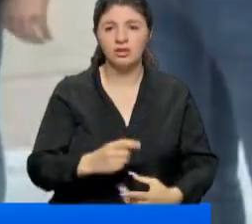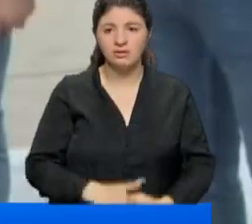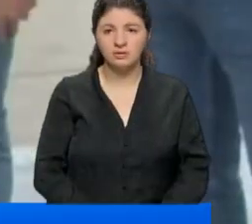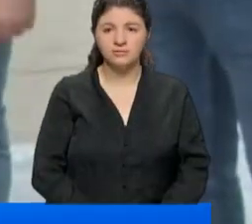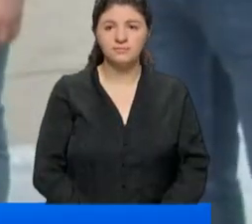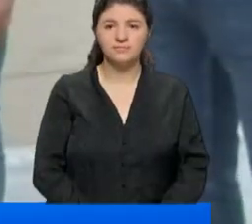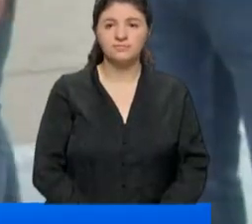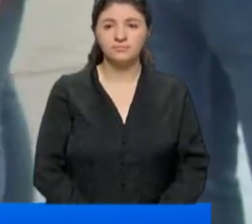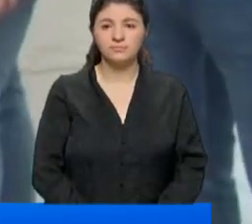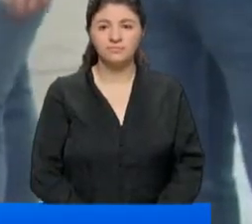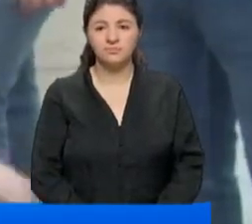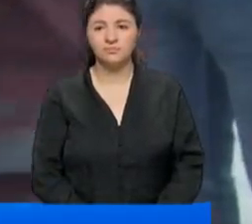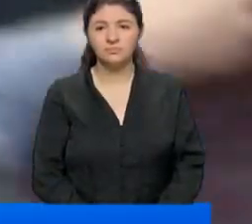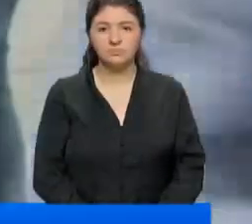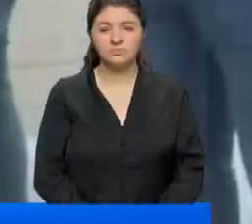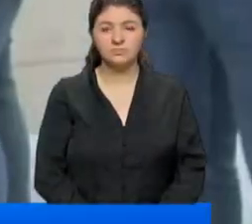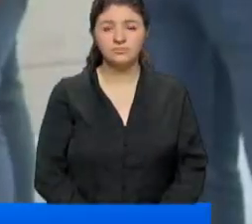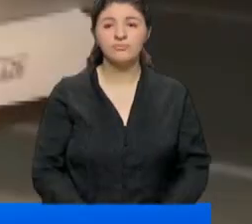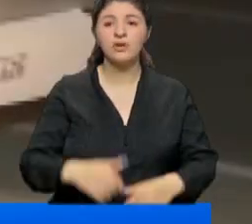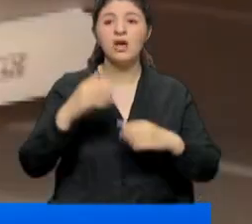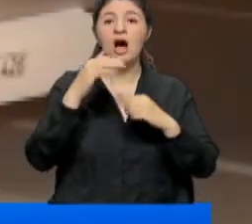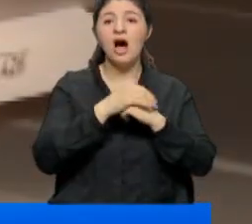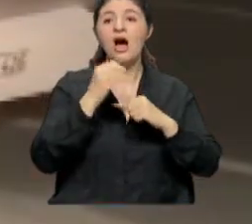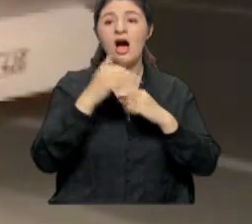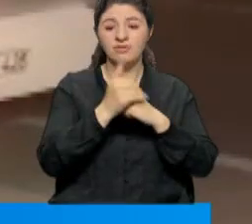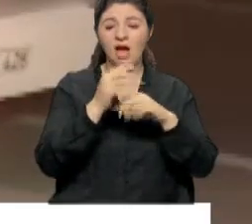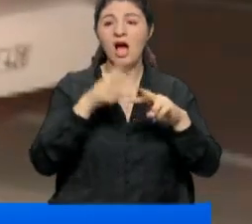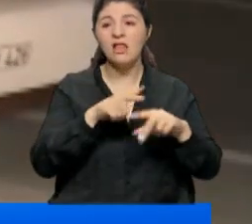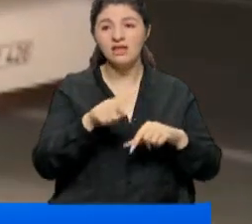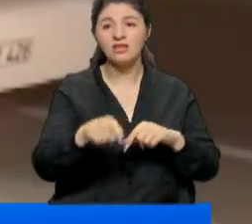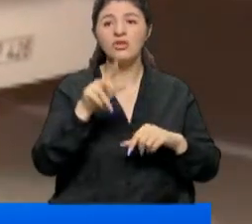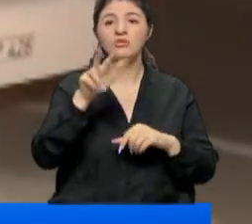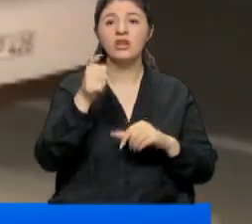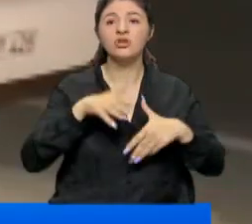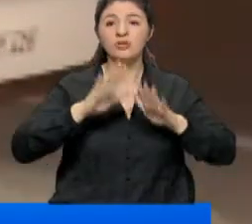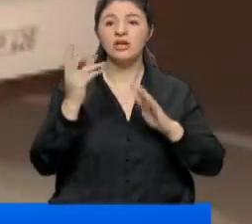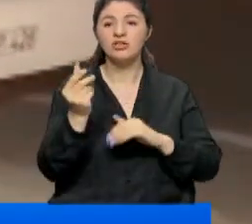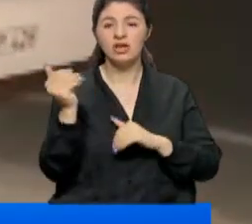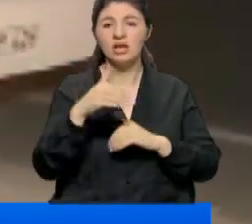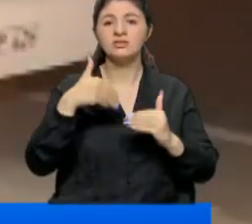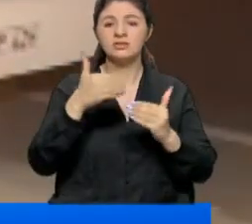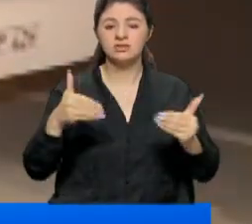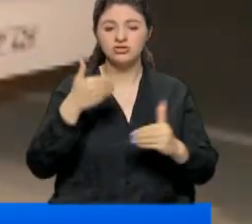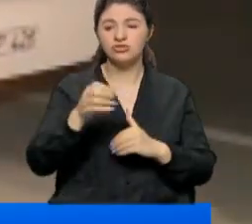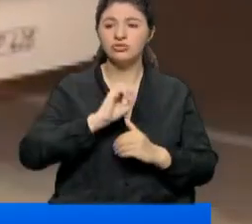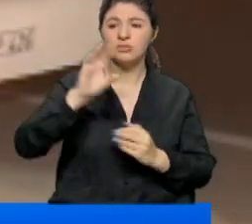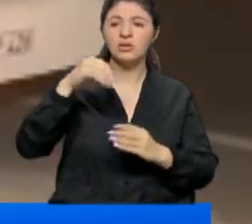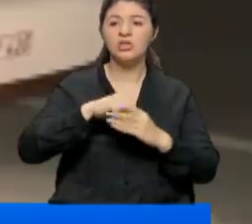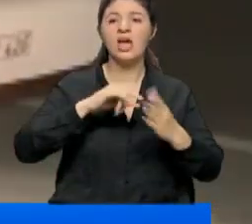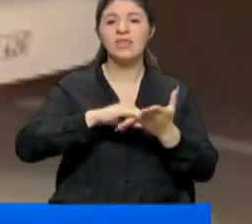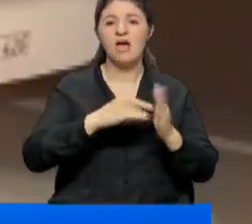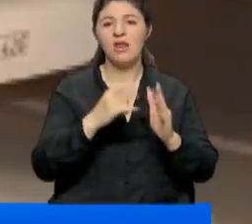paylaşıldı bu Alanya'da Türkiye'ye kaçak giren 36 göçmen sınır dışı edilmek üzere İl Göç İdaresi